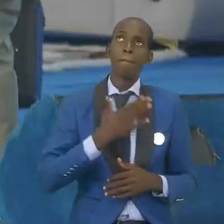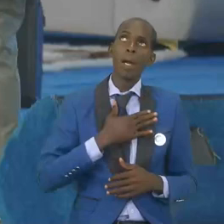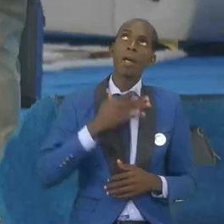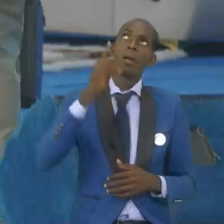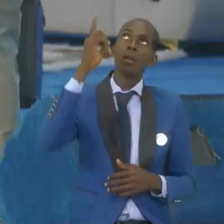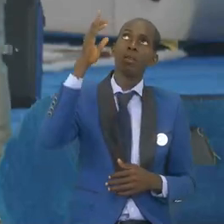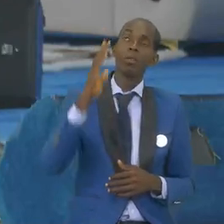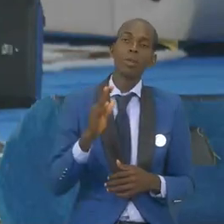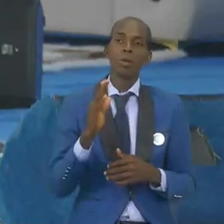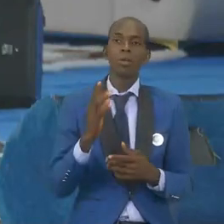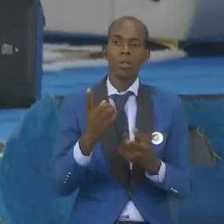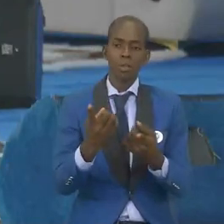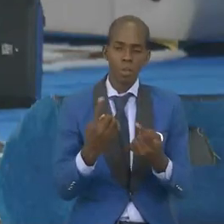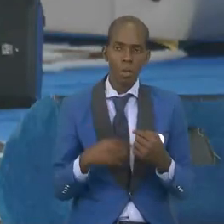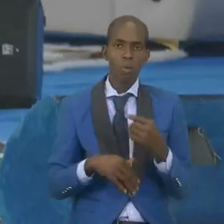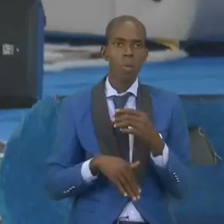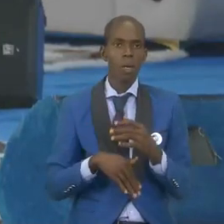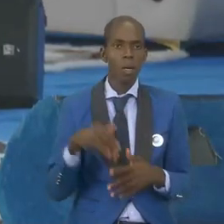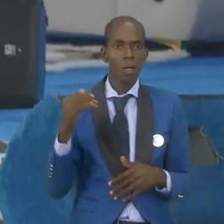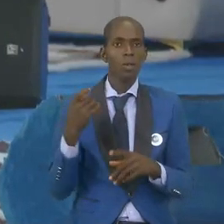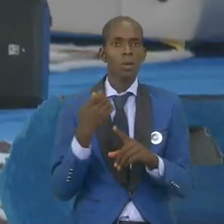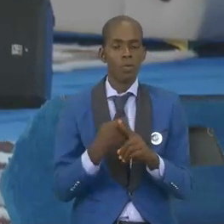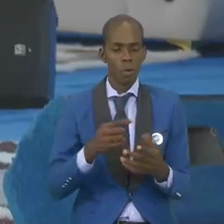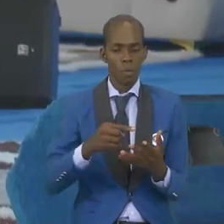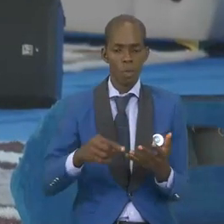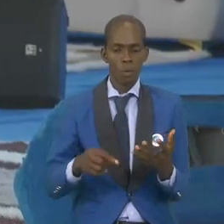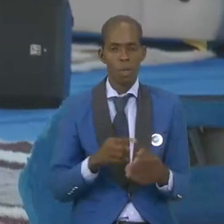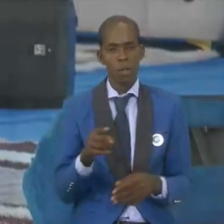nom. Et tu peux dire, « Mon Dieu,